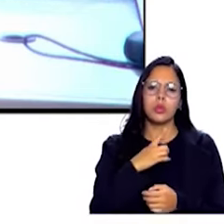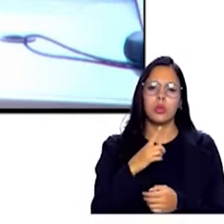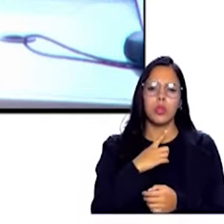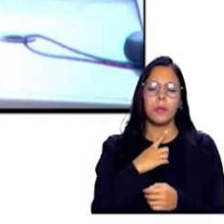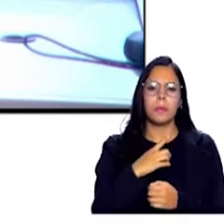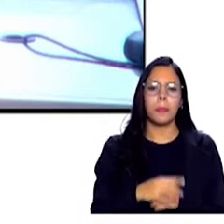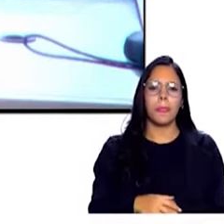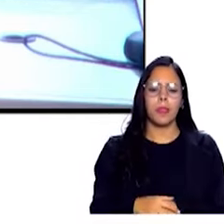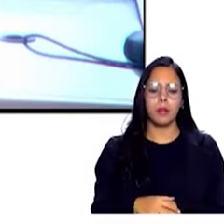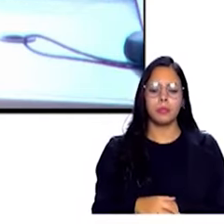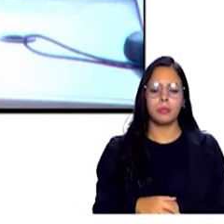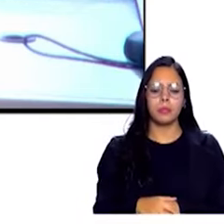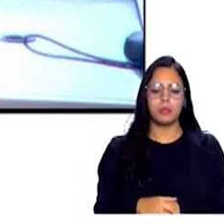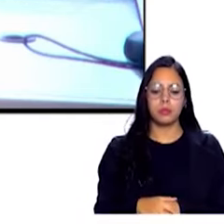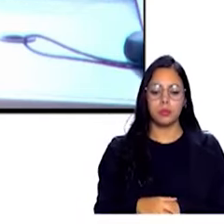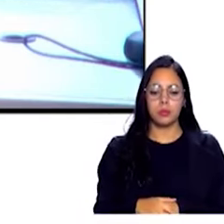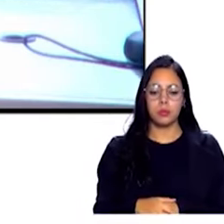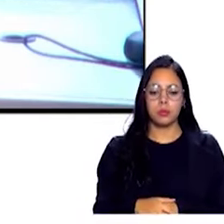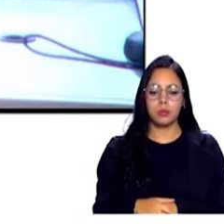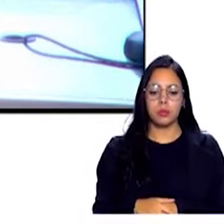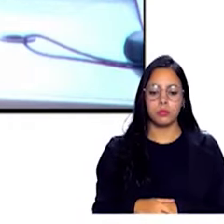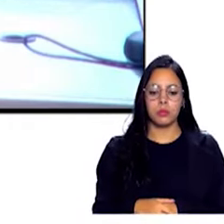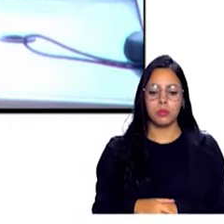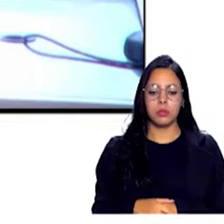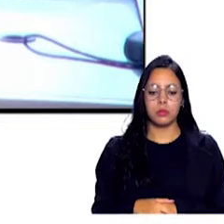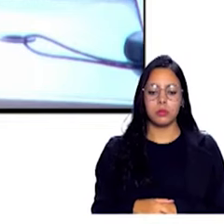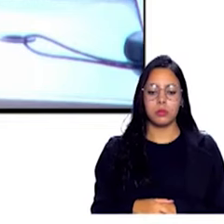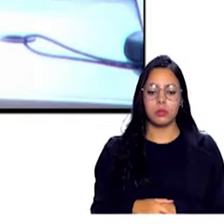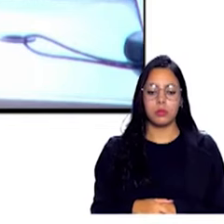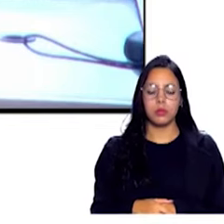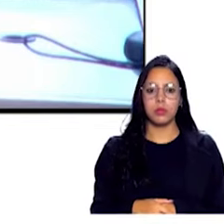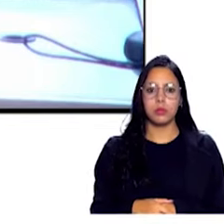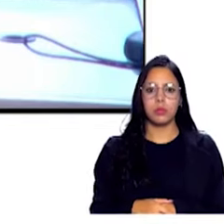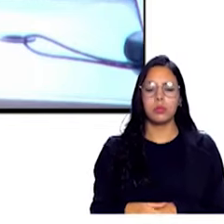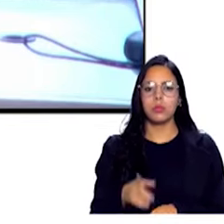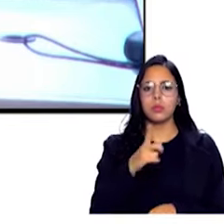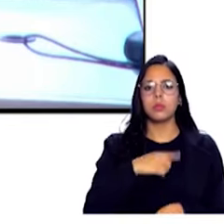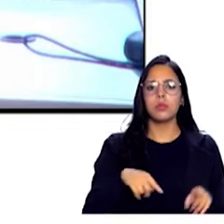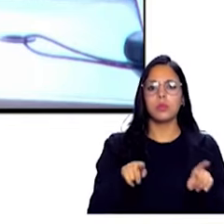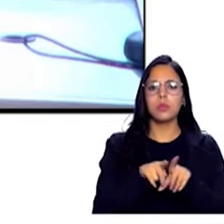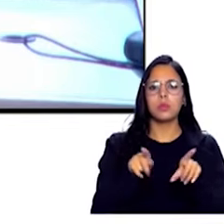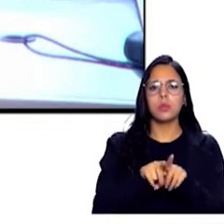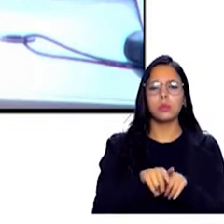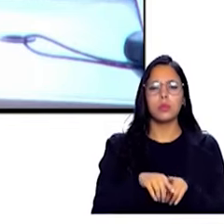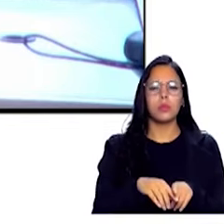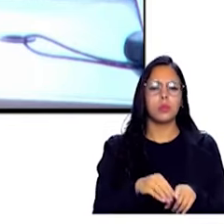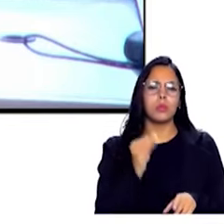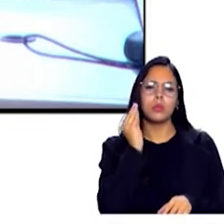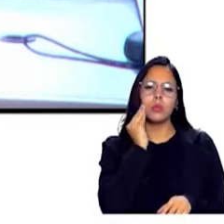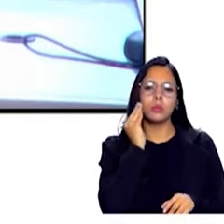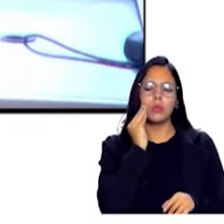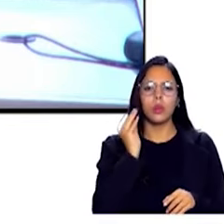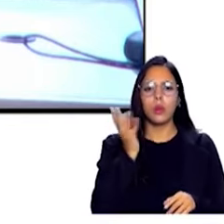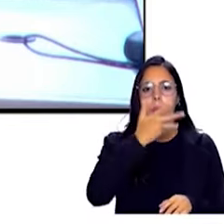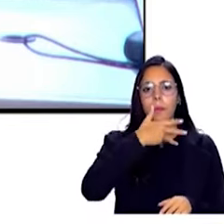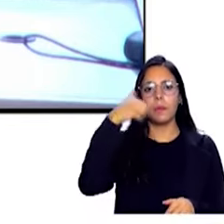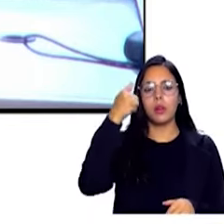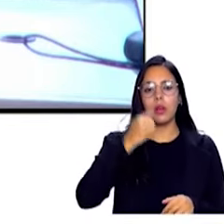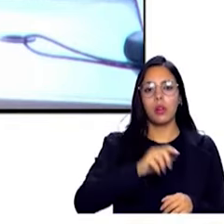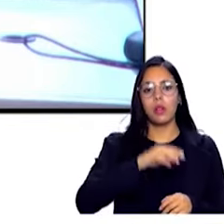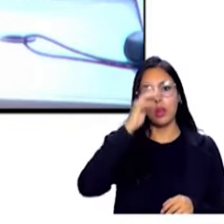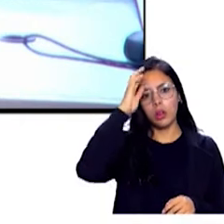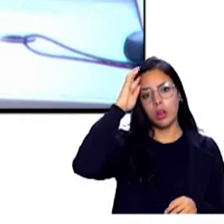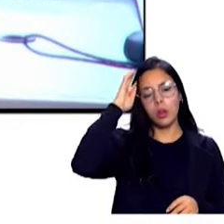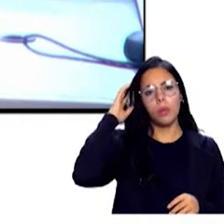pastorale qui est une façon un Peu Plus imagée c'est-à-dire s'assurer que tous les juges sur un territoire applique la loi de